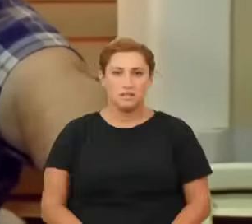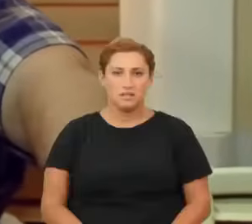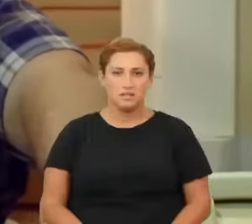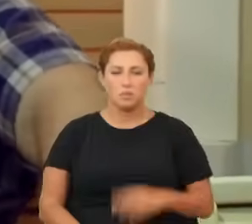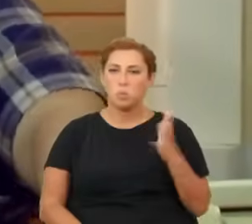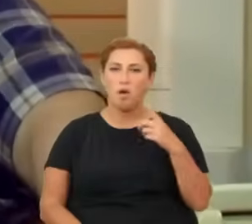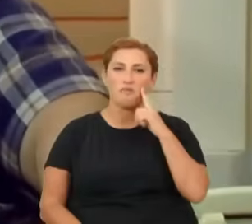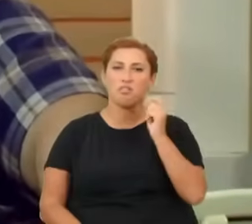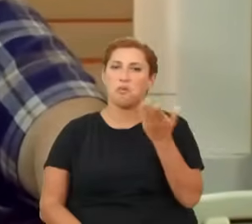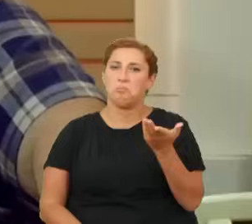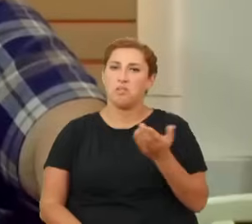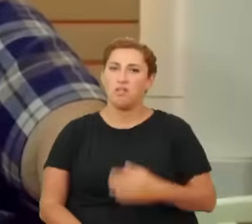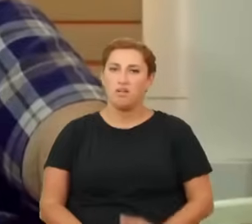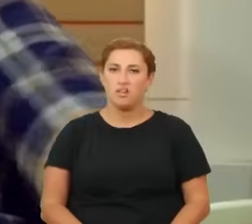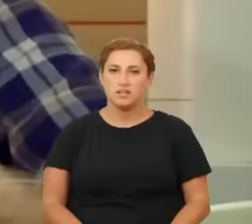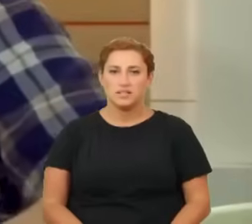Tuhaf herif ya.